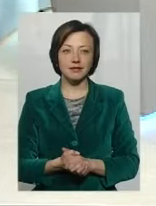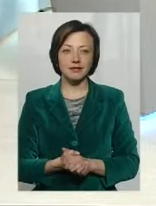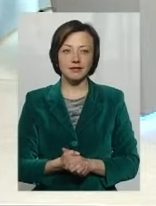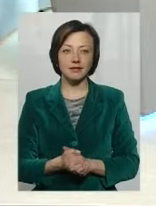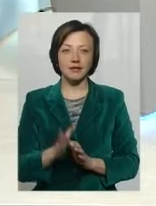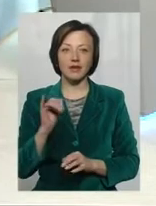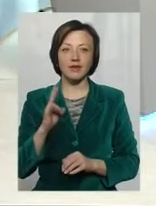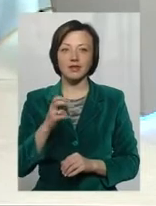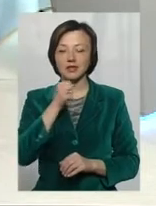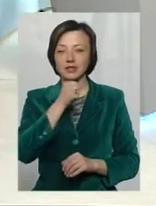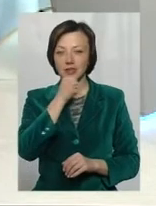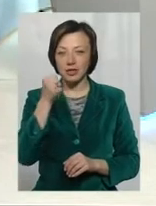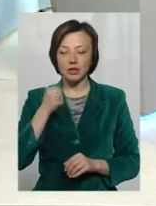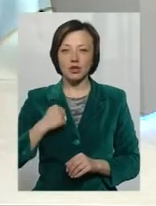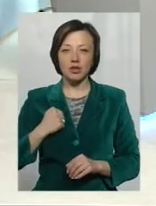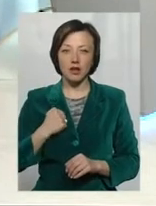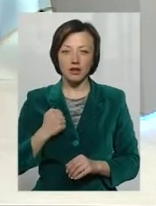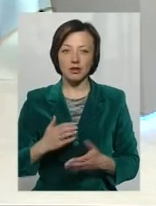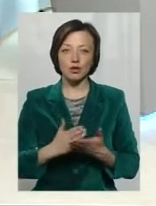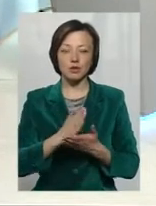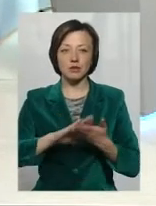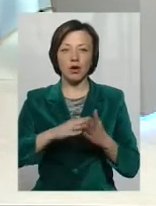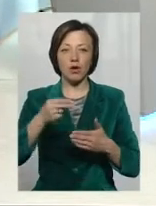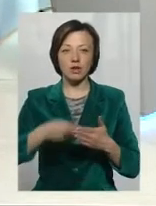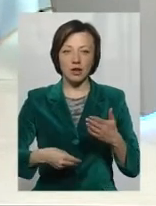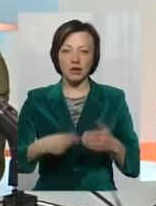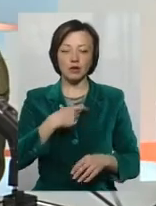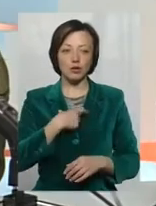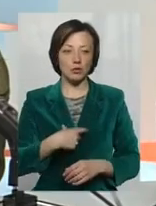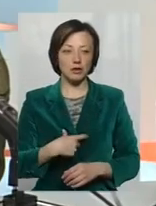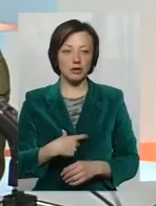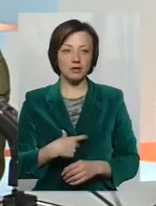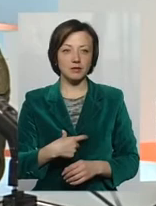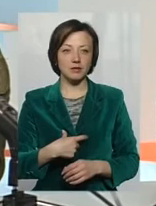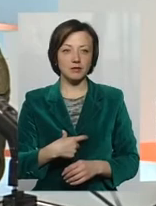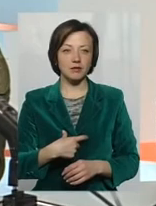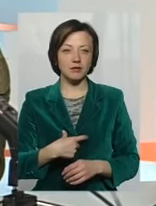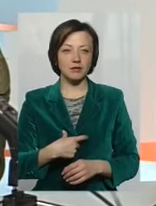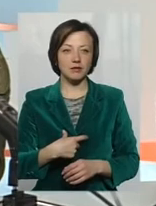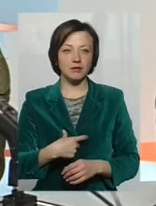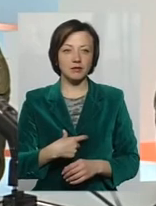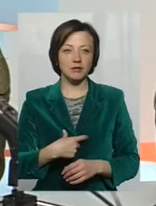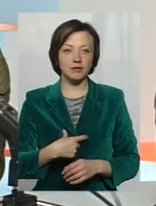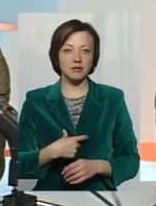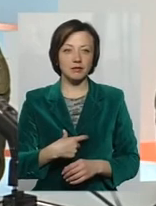То, що він старший солдат військової служби за контрактом, ну, він на собі, будемо говорити,